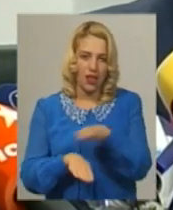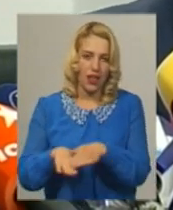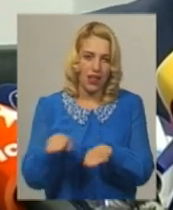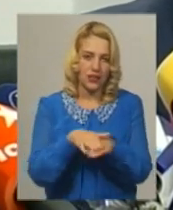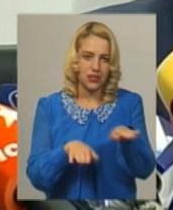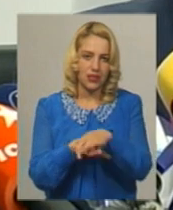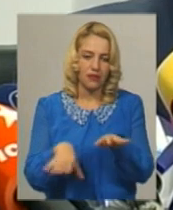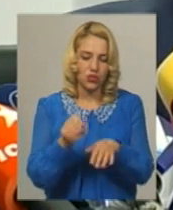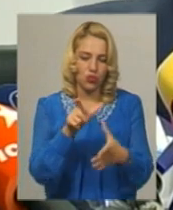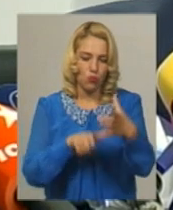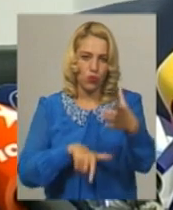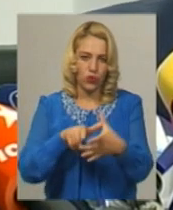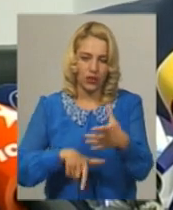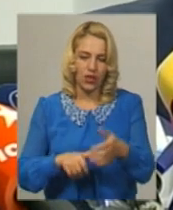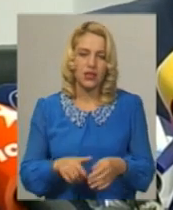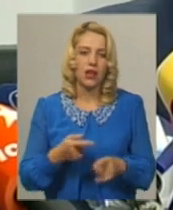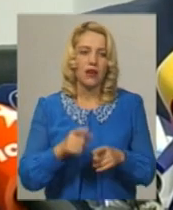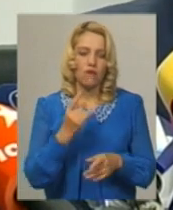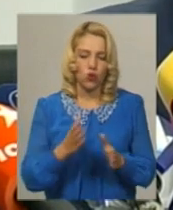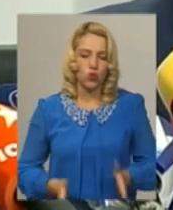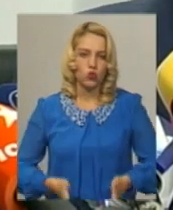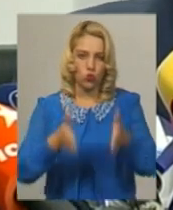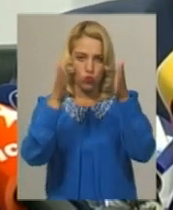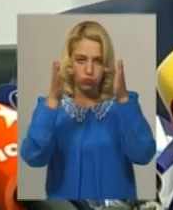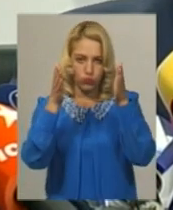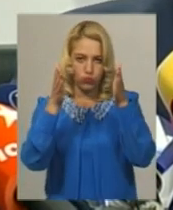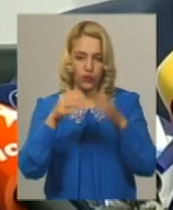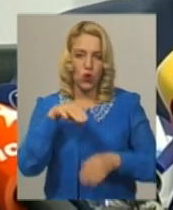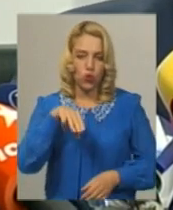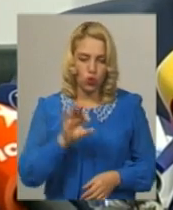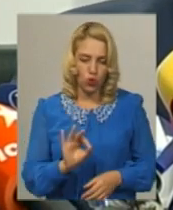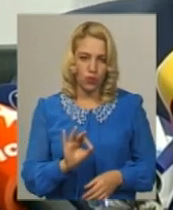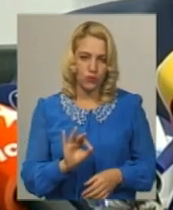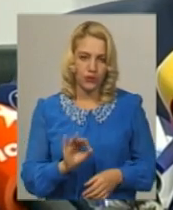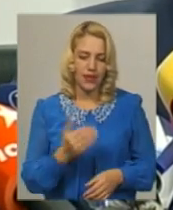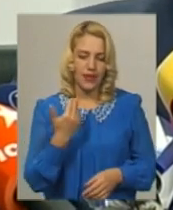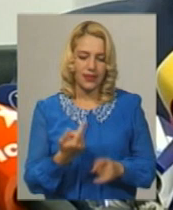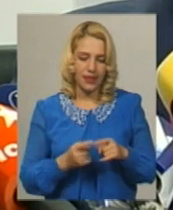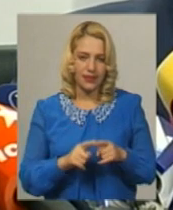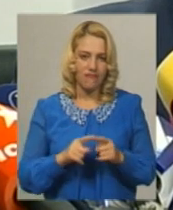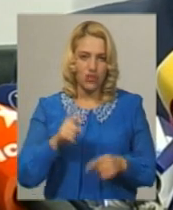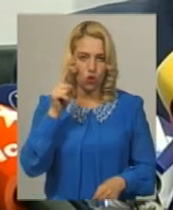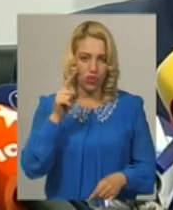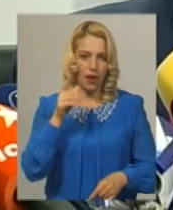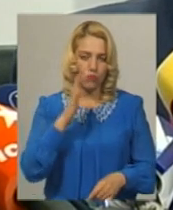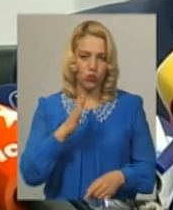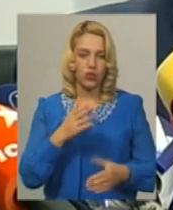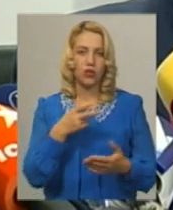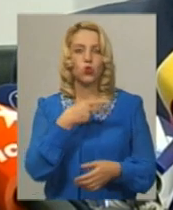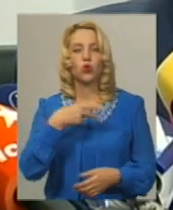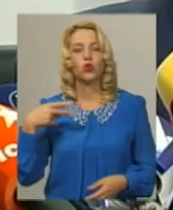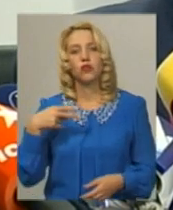будуть віддруковані один на один в одну стопку, то її висота буде